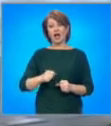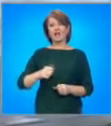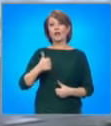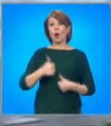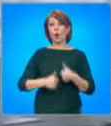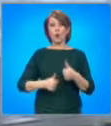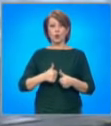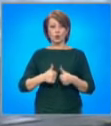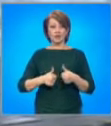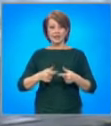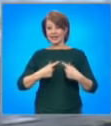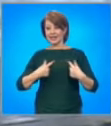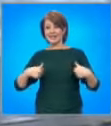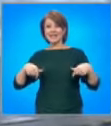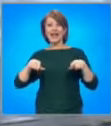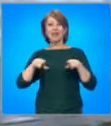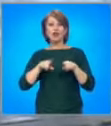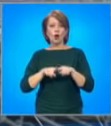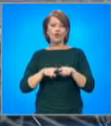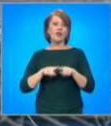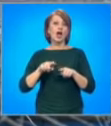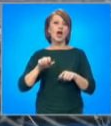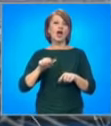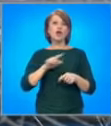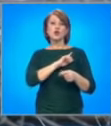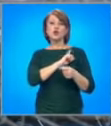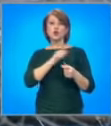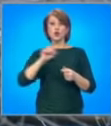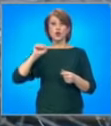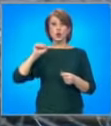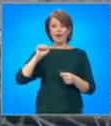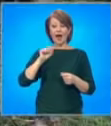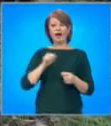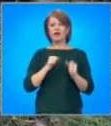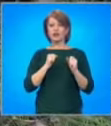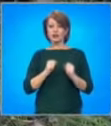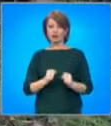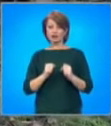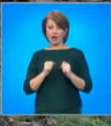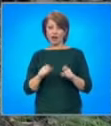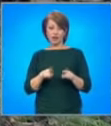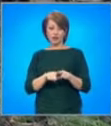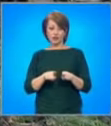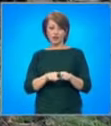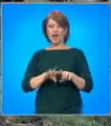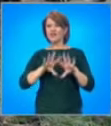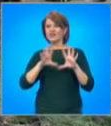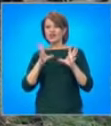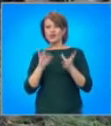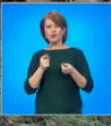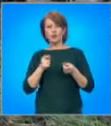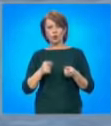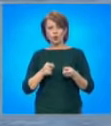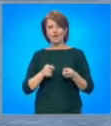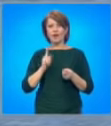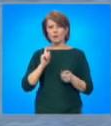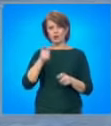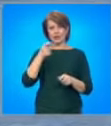Юнак също трябва да бъде възстановен в стария си облик. Всички намеси и реконструкции на стадионите в парка могат